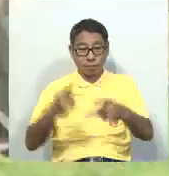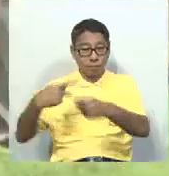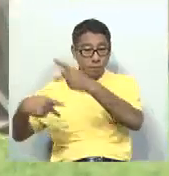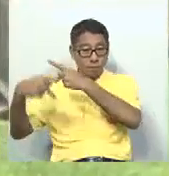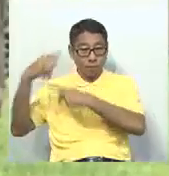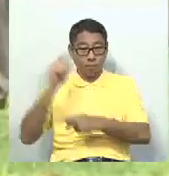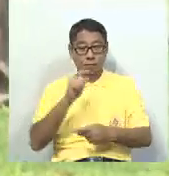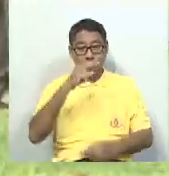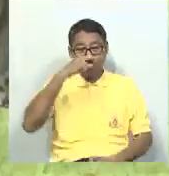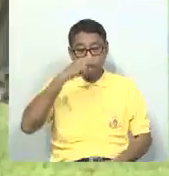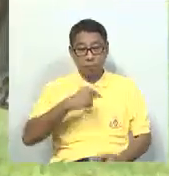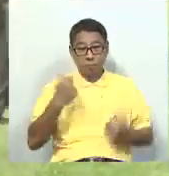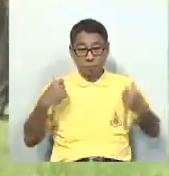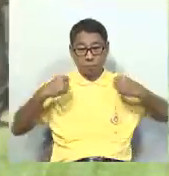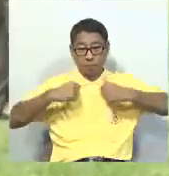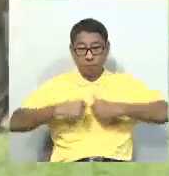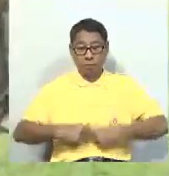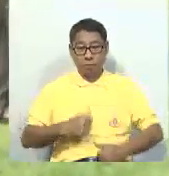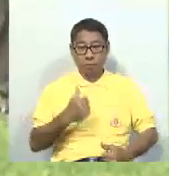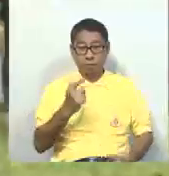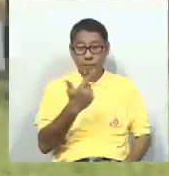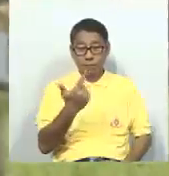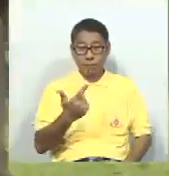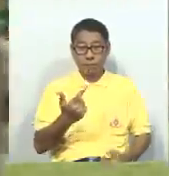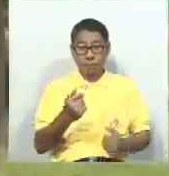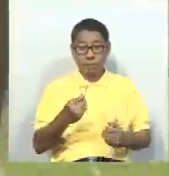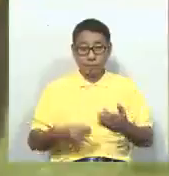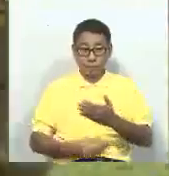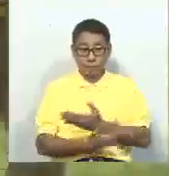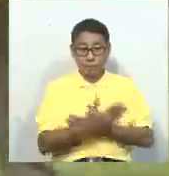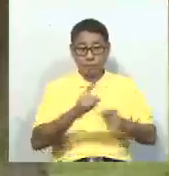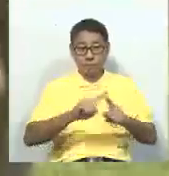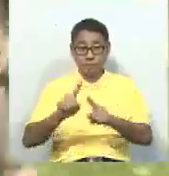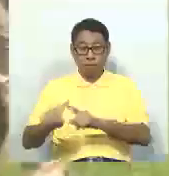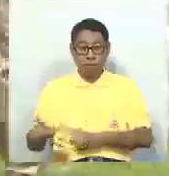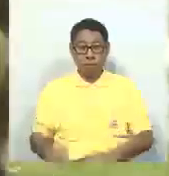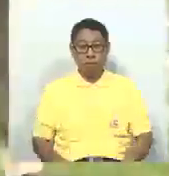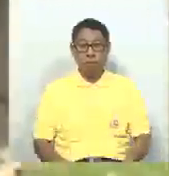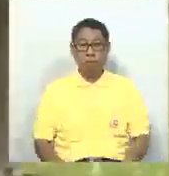ไทยโดยพร้อมใจกันสวมใส่เสื้อสีเหลืองและเข้าร่วมพิธีในโอกาสต่างๆค่ะ